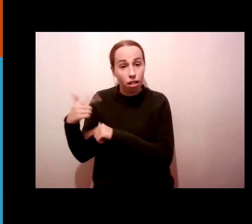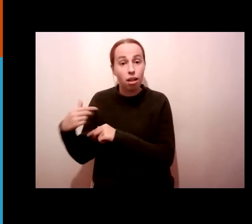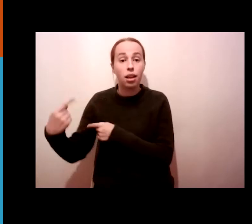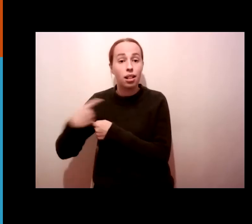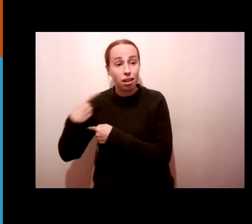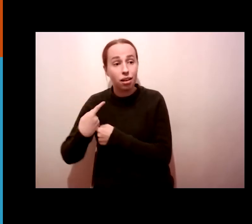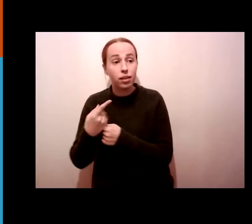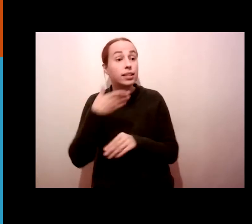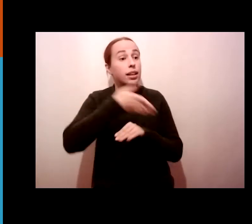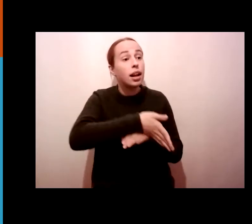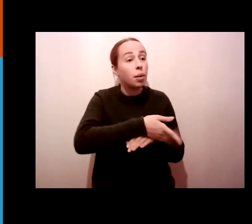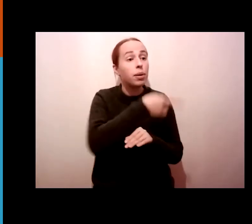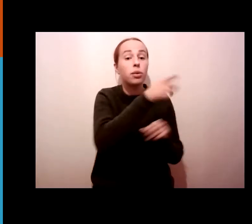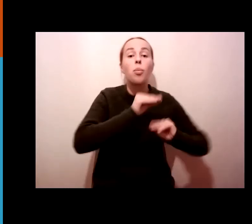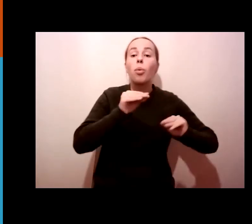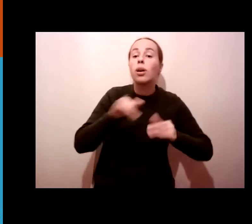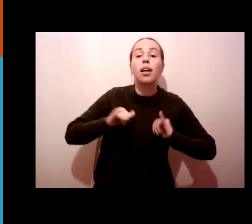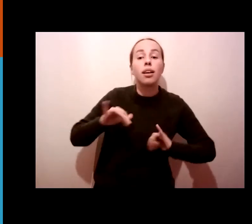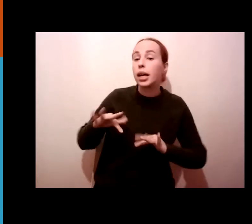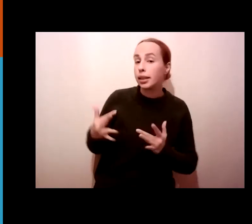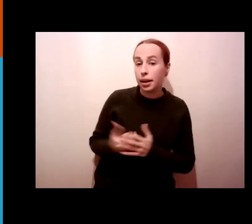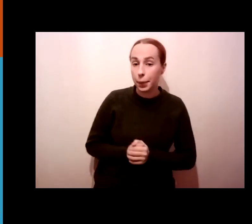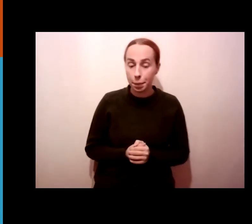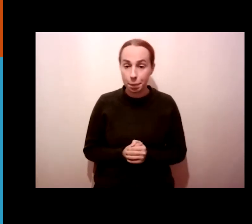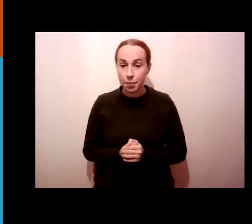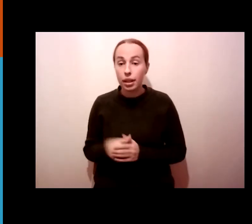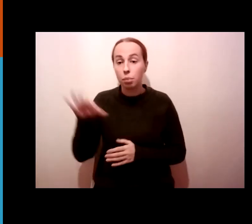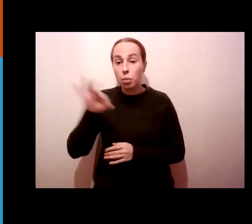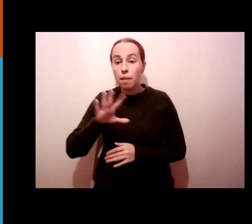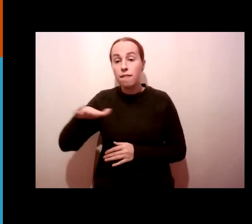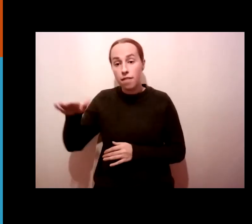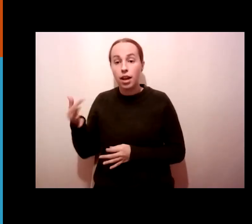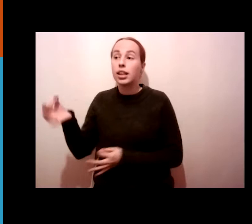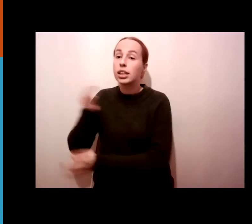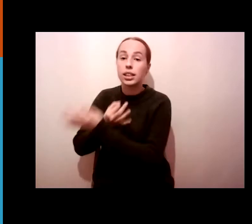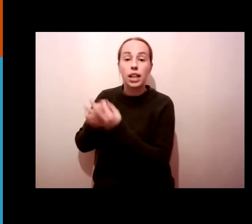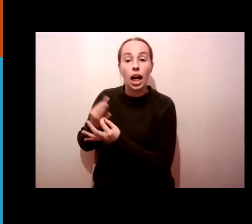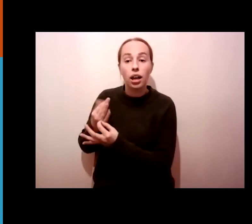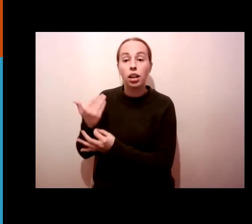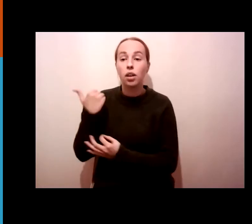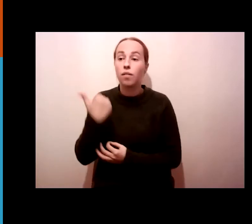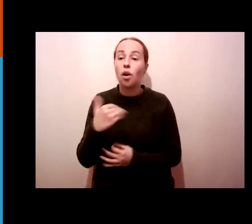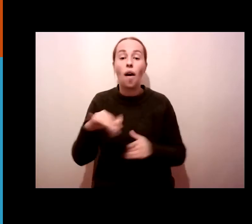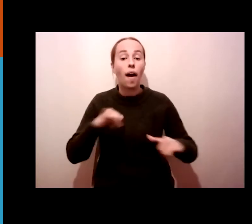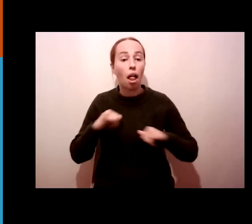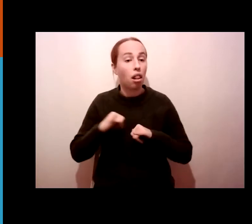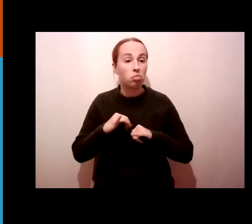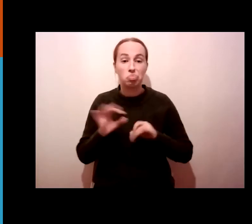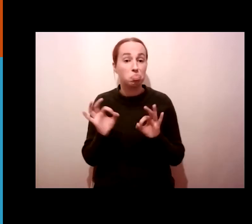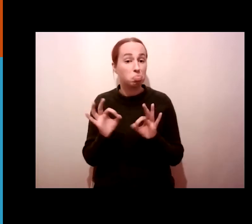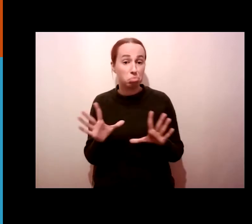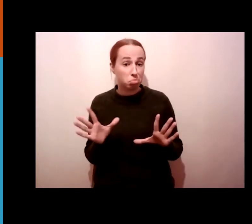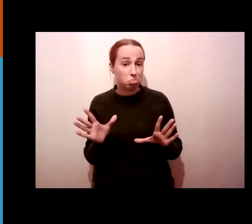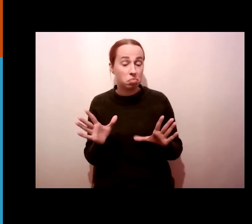patyčių. Tai dažniausiai moksleiviai sakė, kad reakcija buvo jokia, arba jeigu